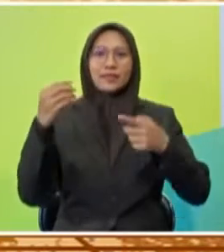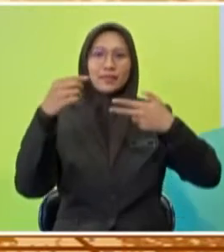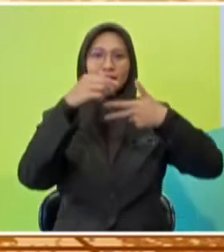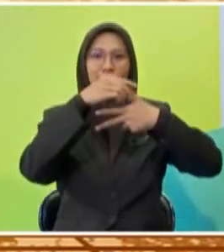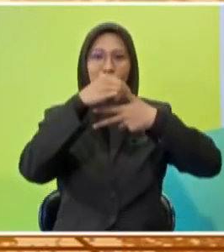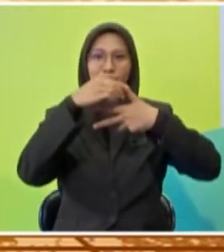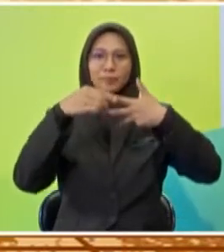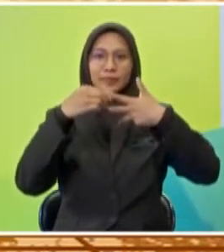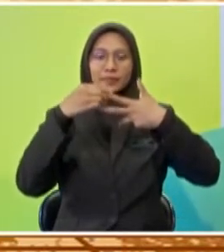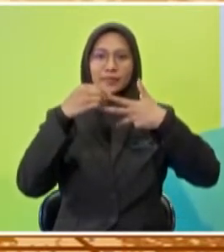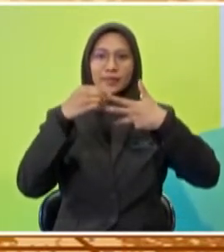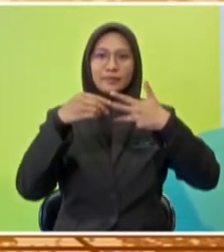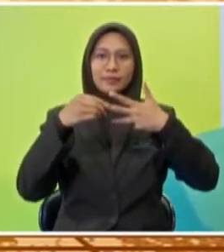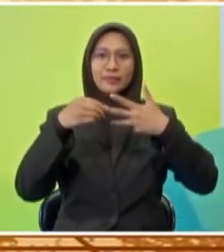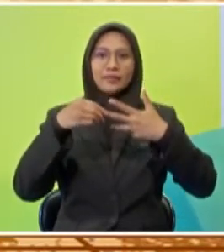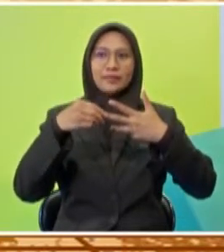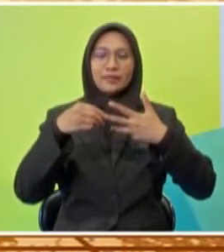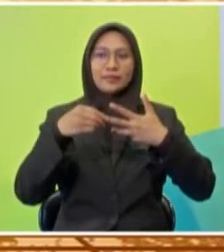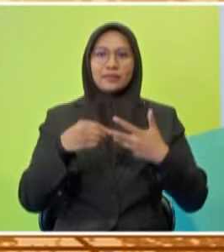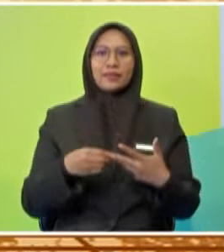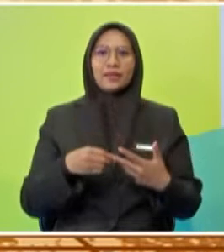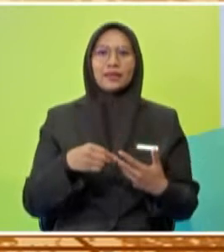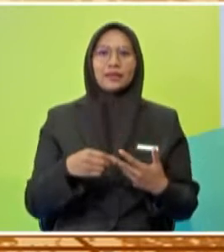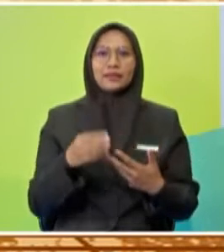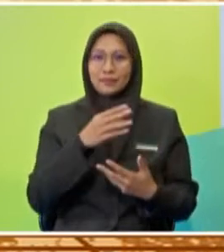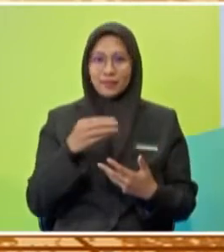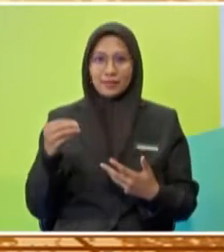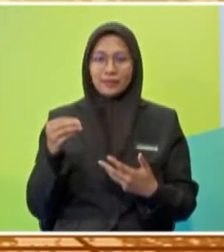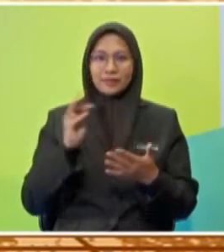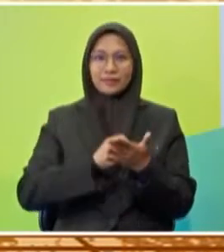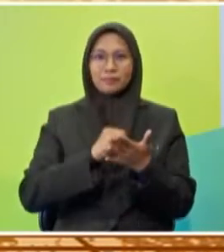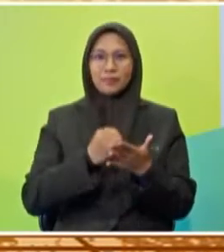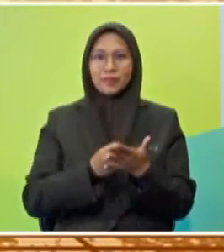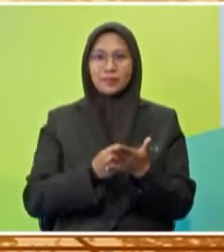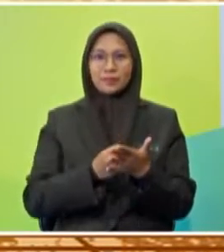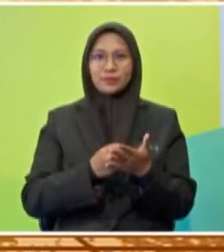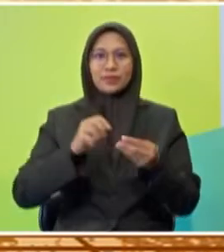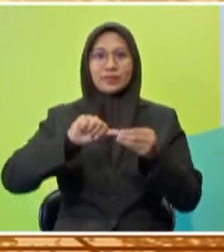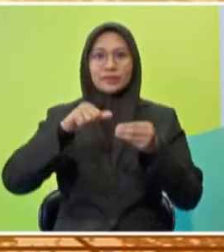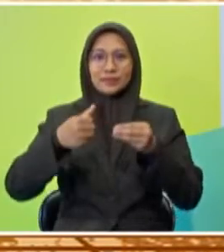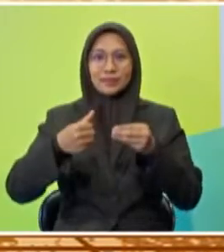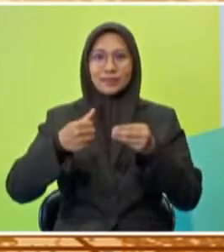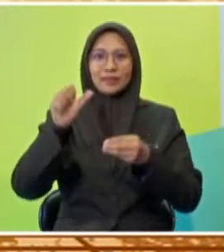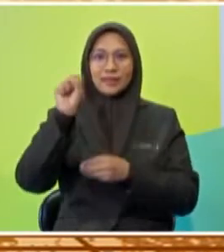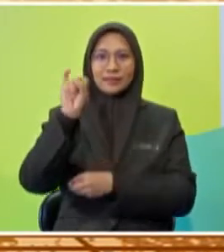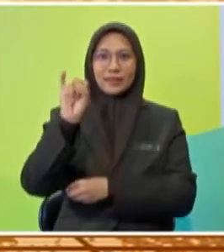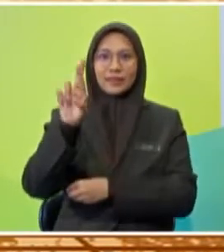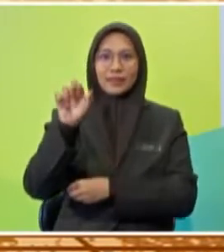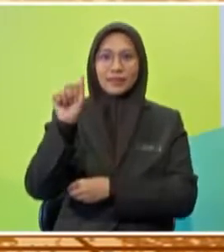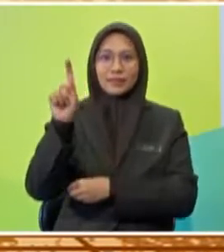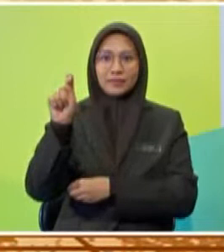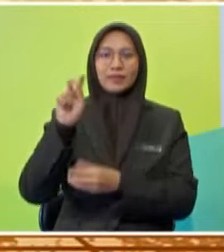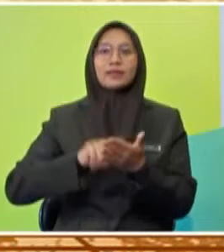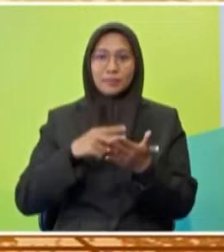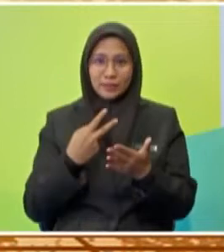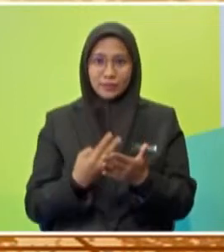mengikut konteks. Bagi maksud tersirat pula, tersirat bermaksud terkandung atau tersembunyi. Maksudnya maksud yang terkandung, yang